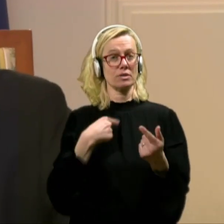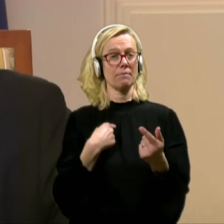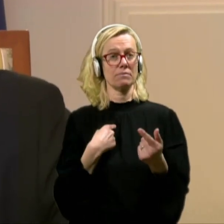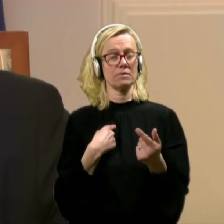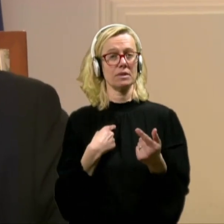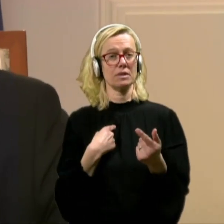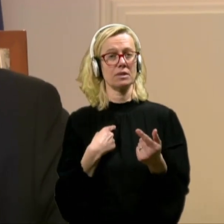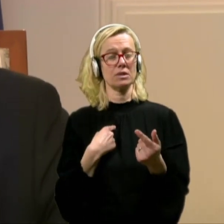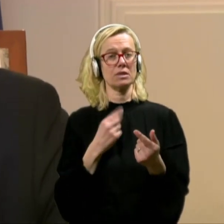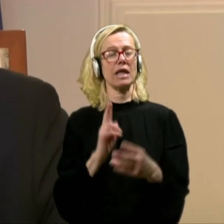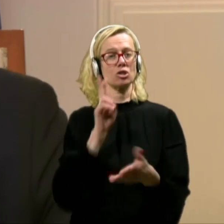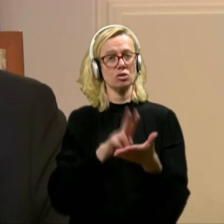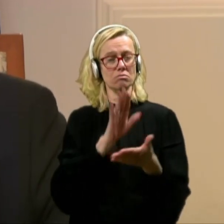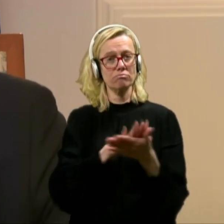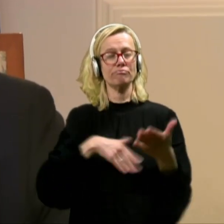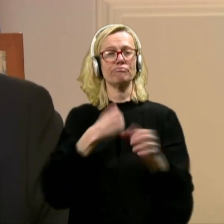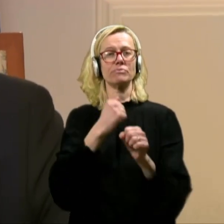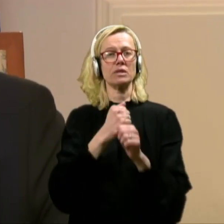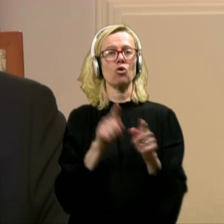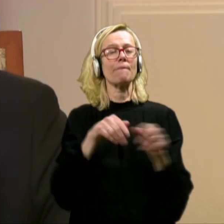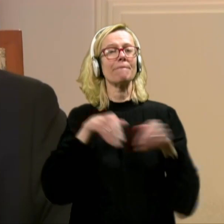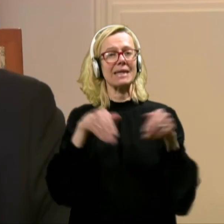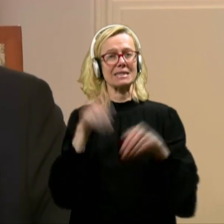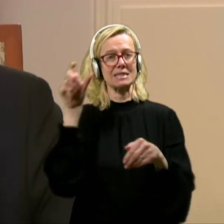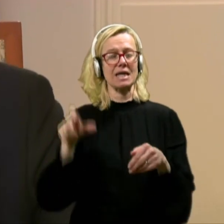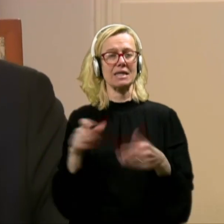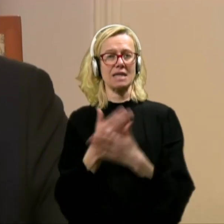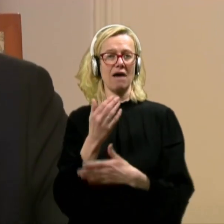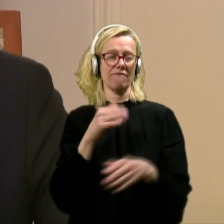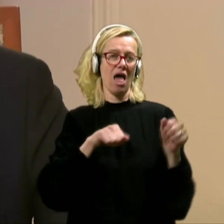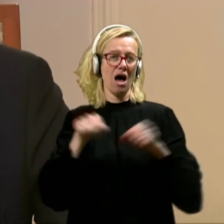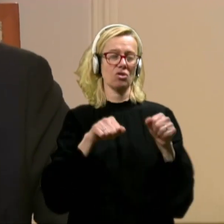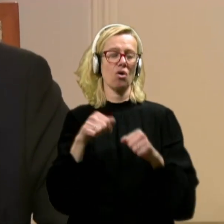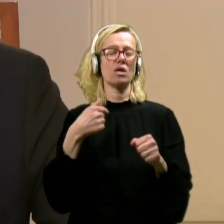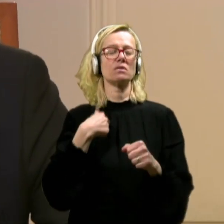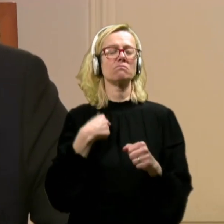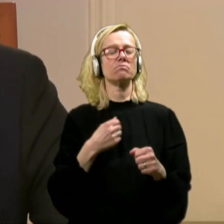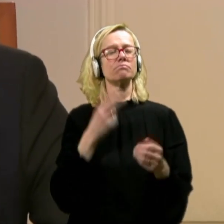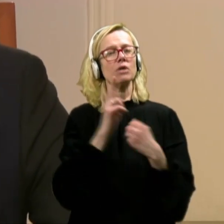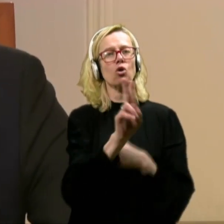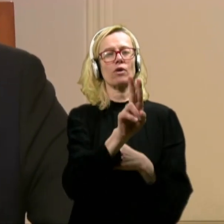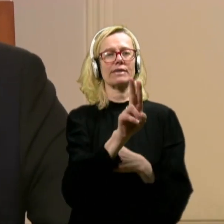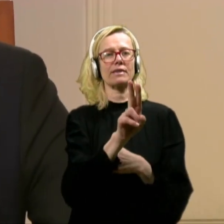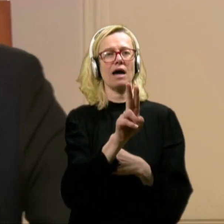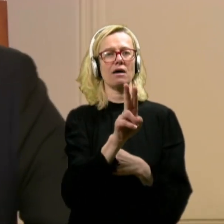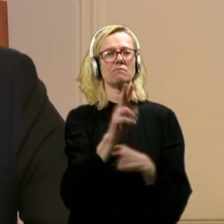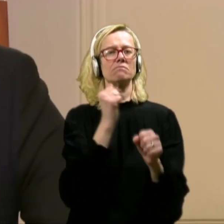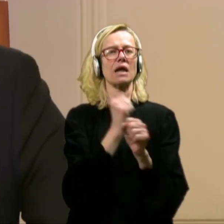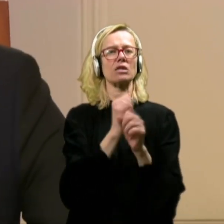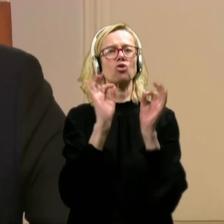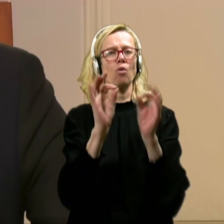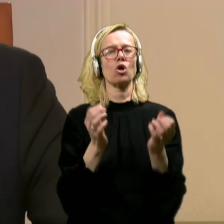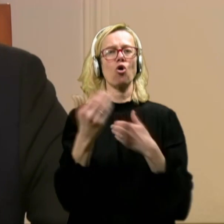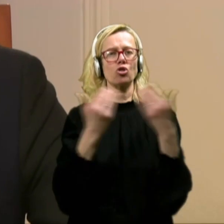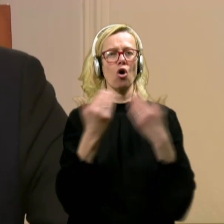stopil kot minister v vlado, sem si med prioritete zadal aktivno gradnjo dobrih odnosov z